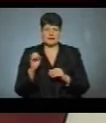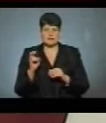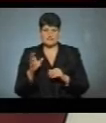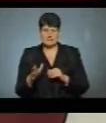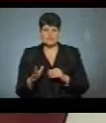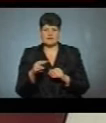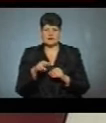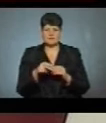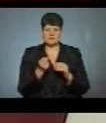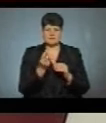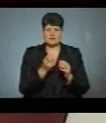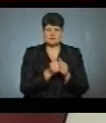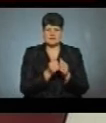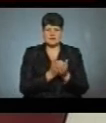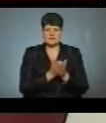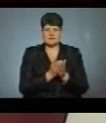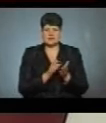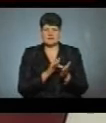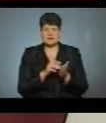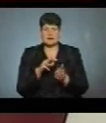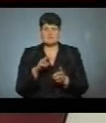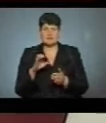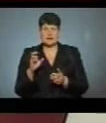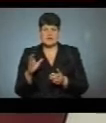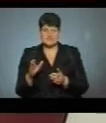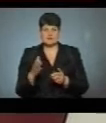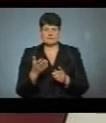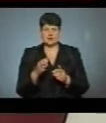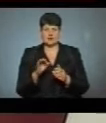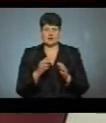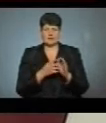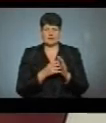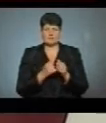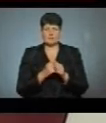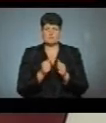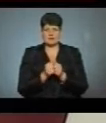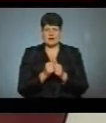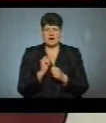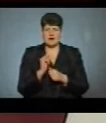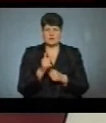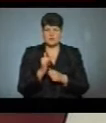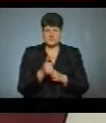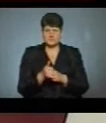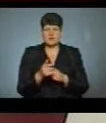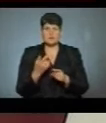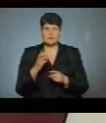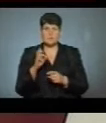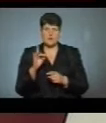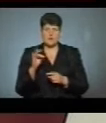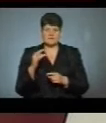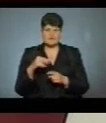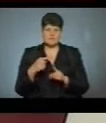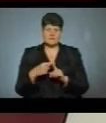значення М-12 біля сервісного центру МВС, на трасі М-09 біля автозаправки, на Бродівському перехресті села Біла та на